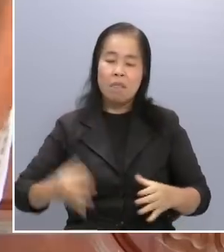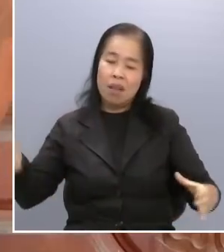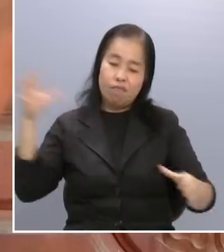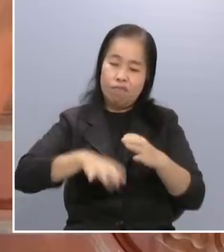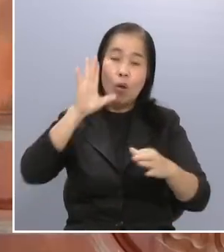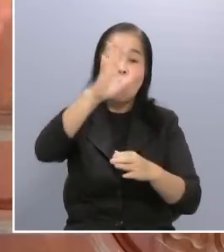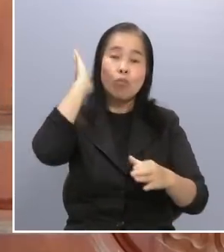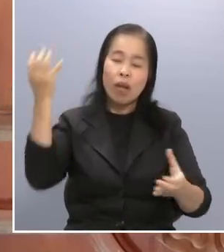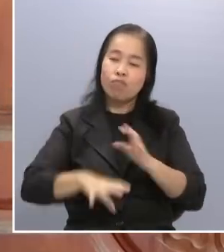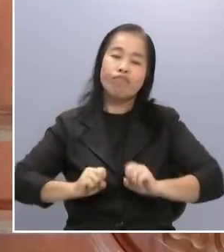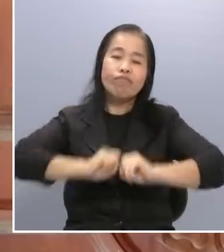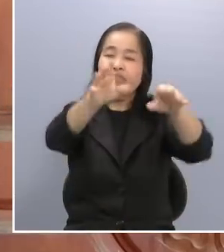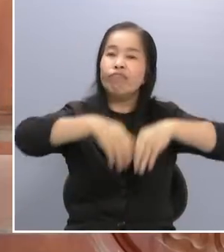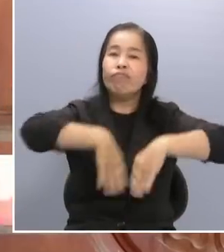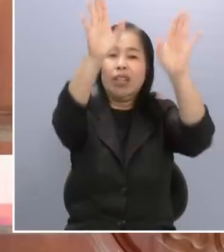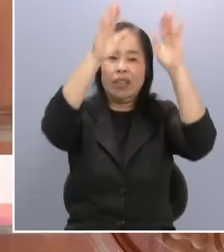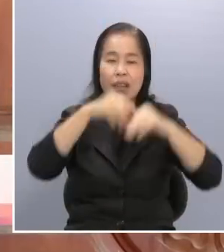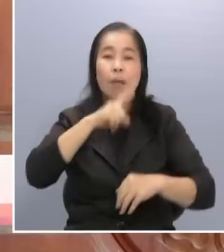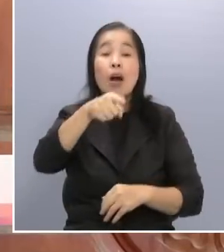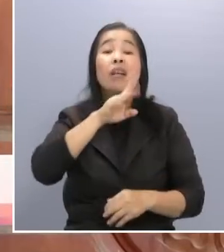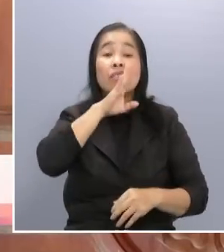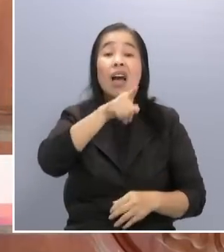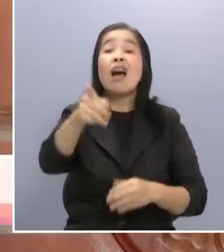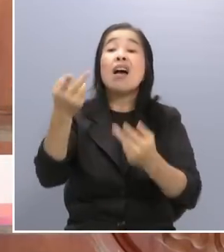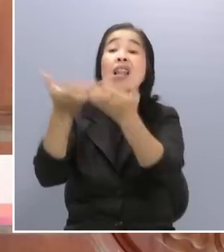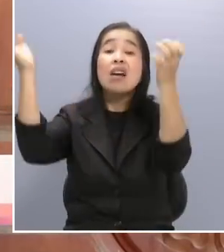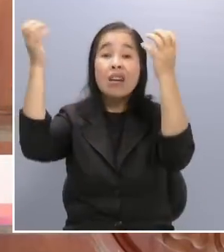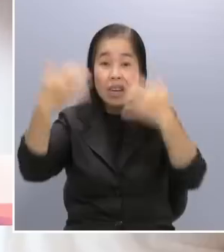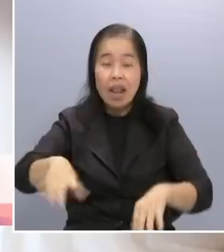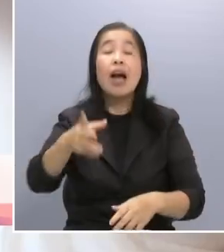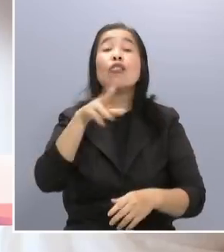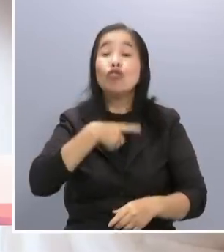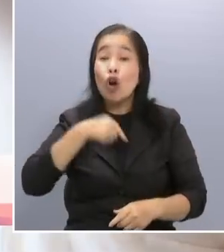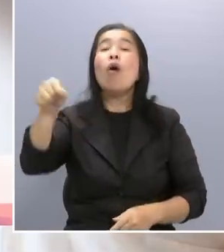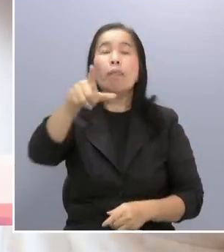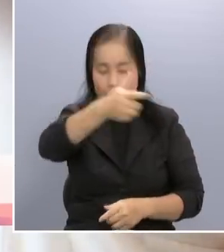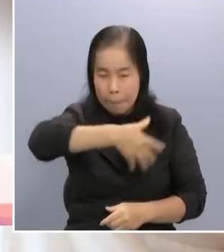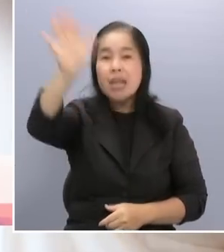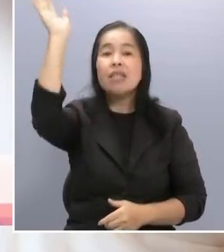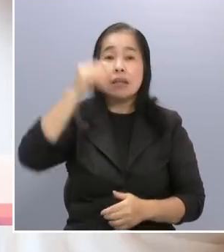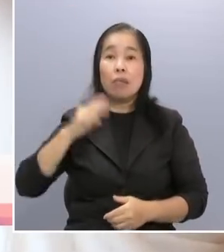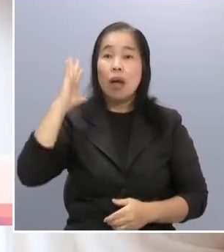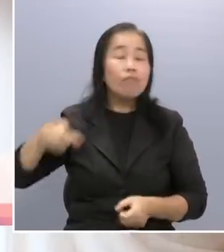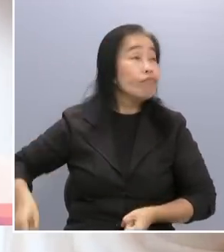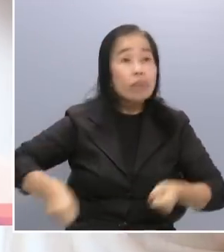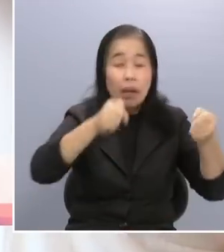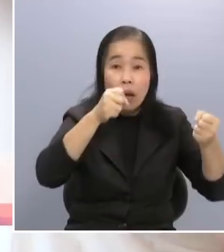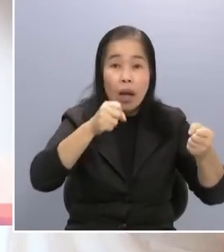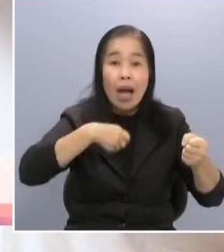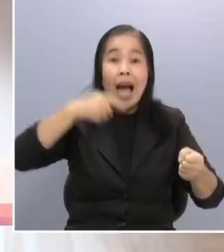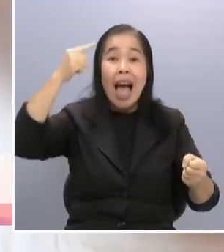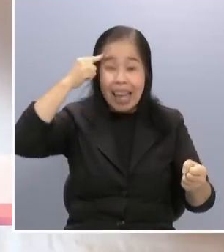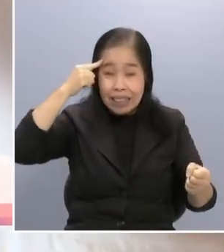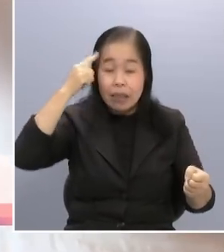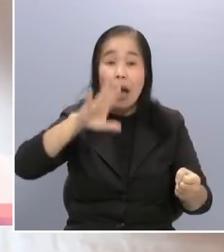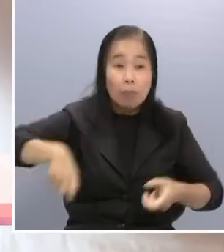าแล้วโยนไว้หน้าบ้านฮะแล้วบอกสามีบอกว่าถ้ามึงเลือกชู้ก็เอาไปอยู่ด้วยกันเลยสามีไปจริงฮะตอนแรกคิดว่าสามีจะไม่ไป